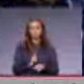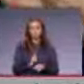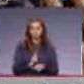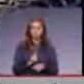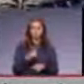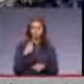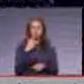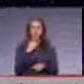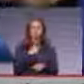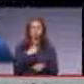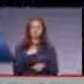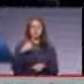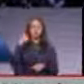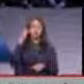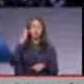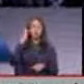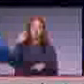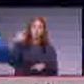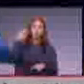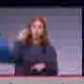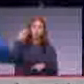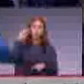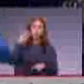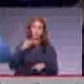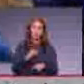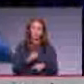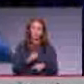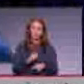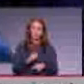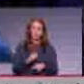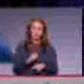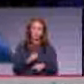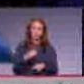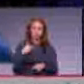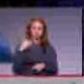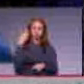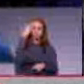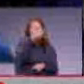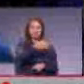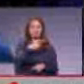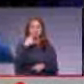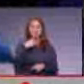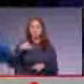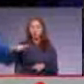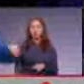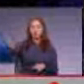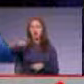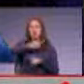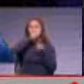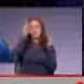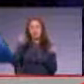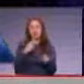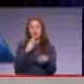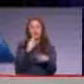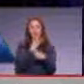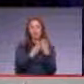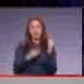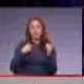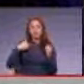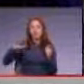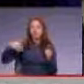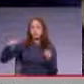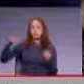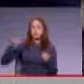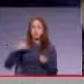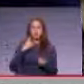احمد بالعربي كده وخليه بقى يتفجع. طب احنا هناخد النمره بتاعته وهنحاول نكلمه ان شاء